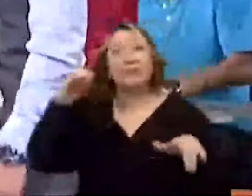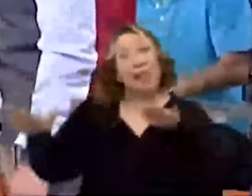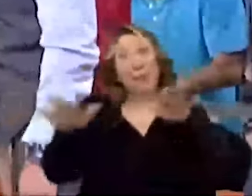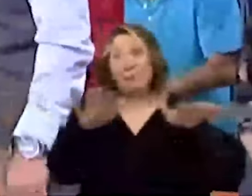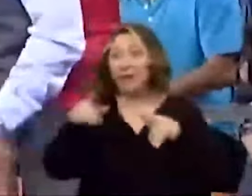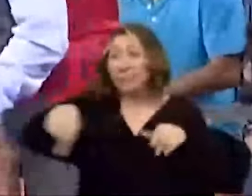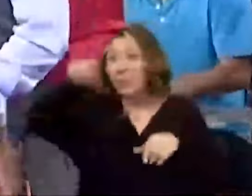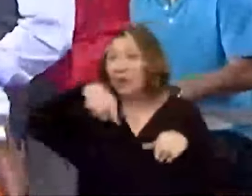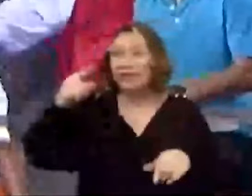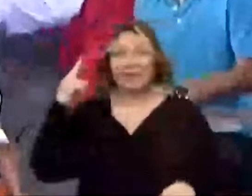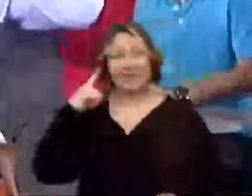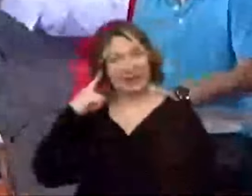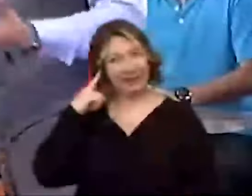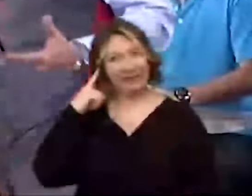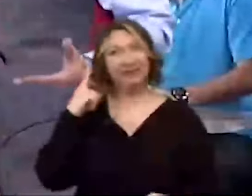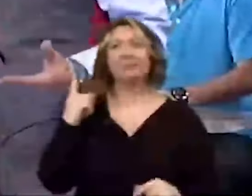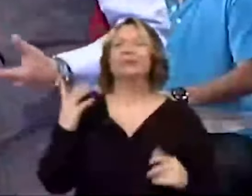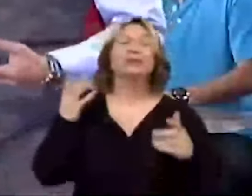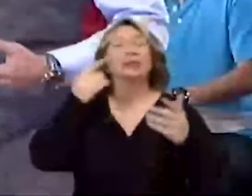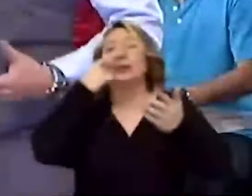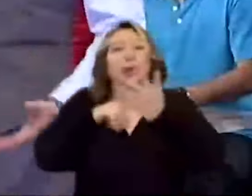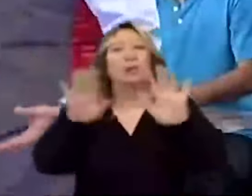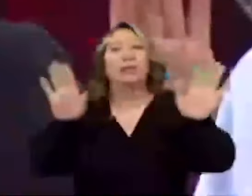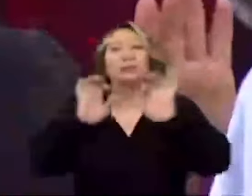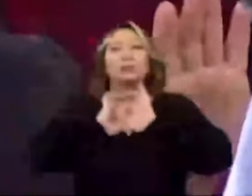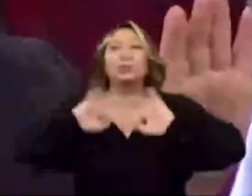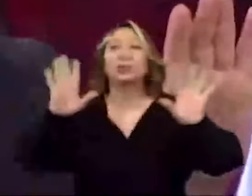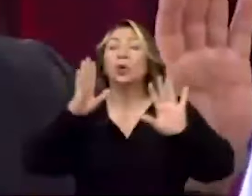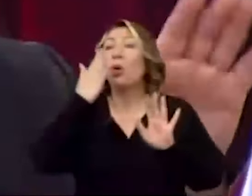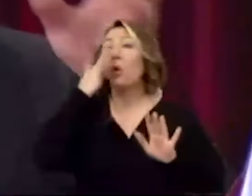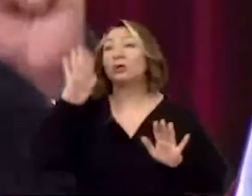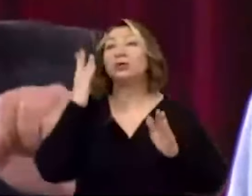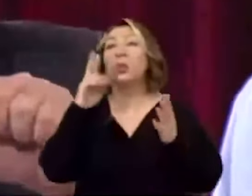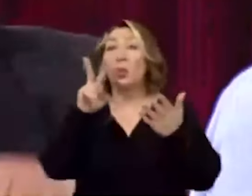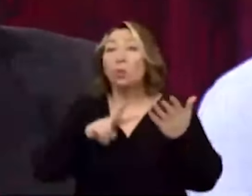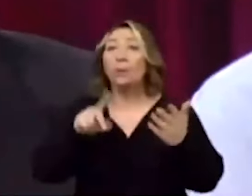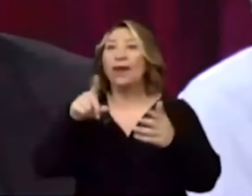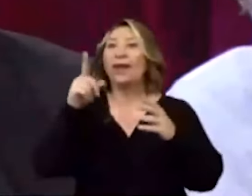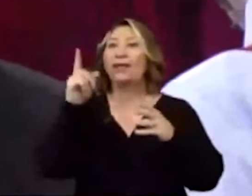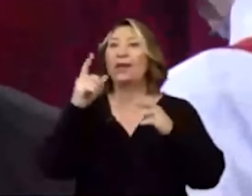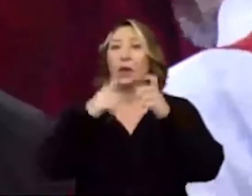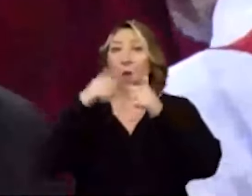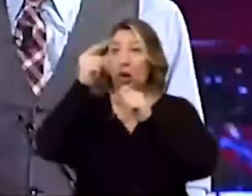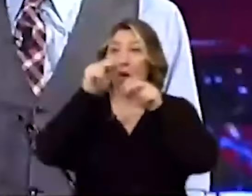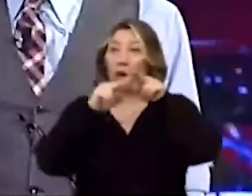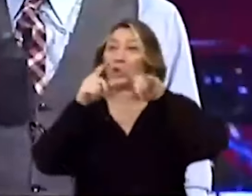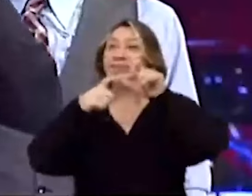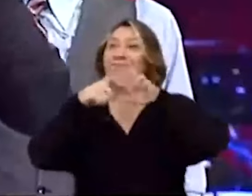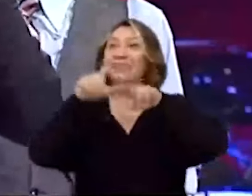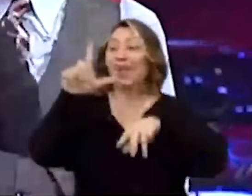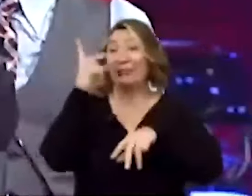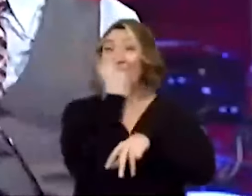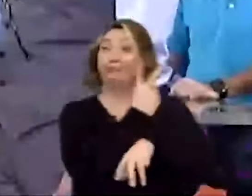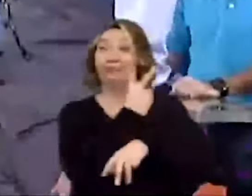depresyondaysa dinlesin. Yani inanılmaz. Ben normal orijinalini de okudum ama burada remix'i okudum. Göksel'in... Tabii hareketli